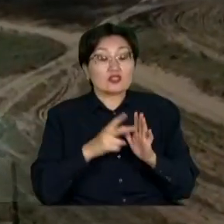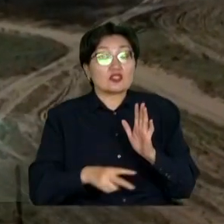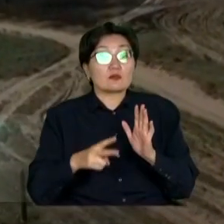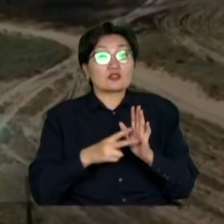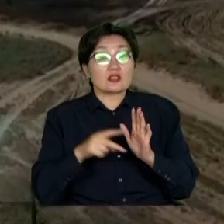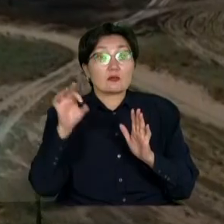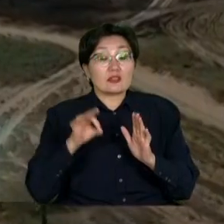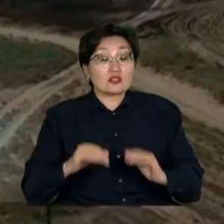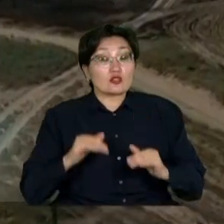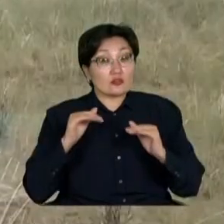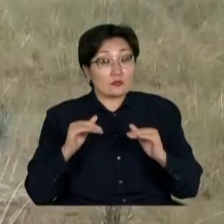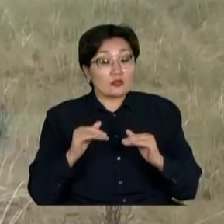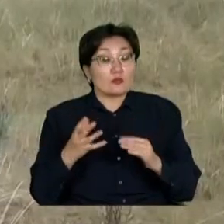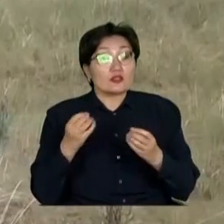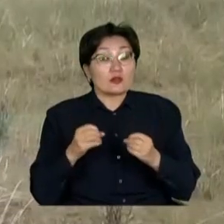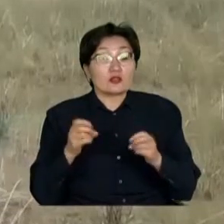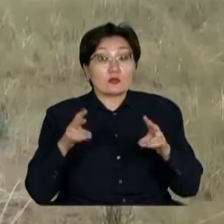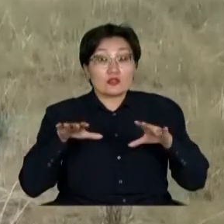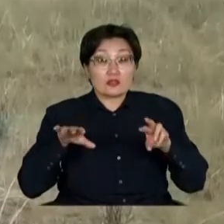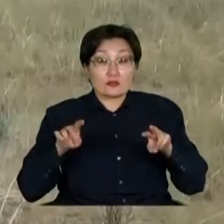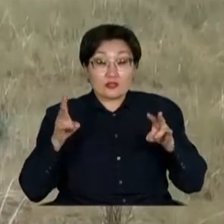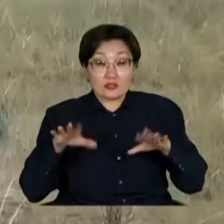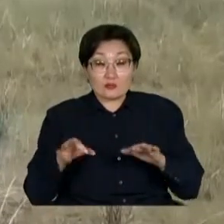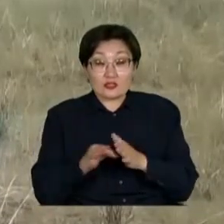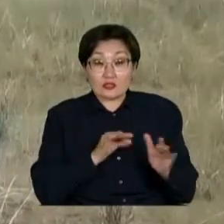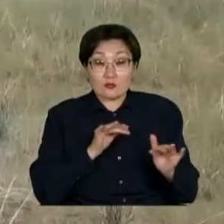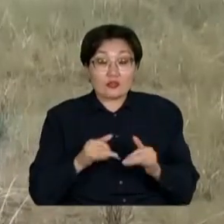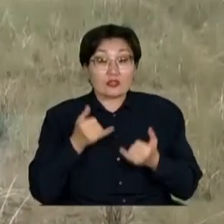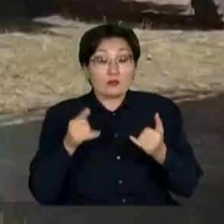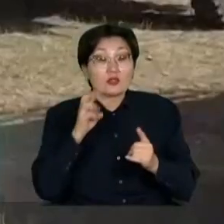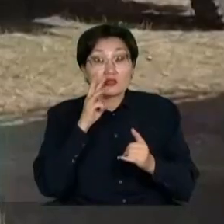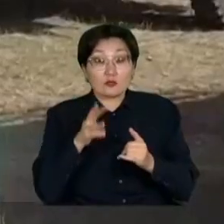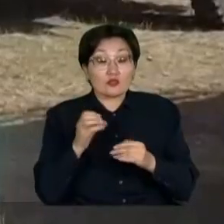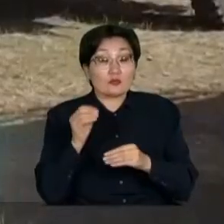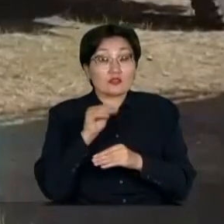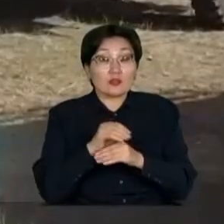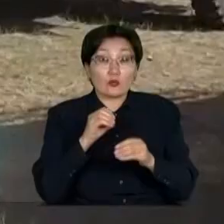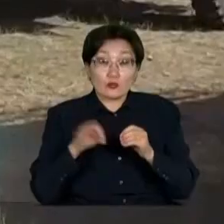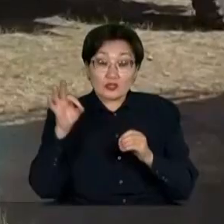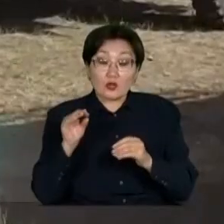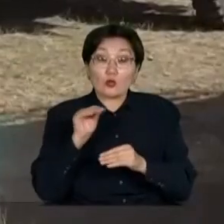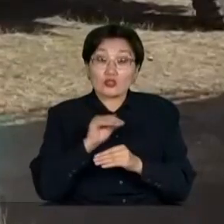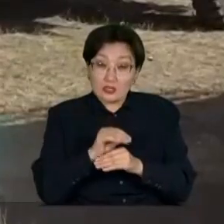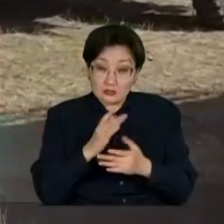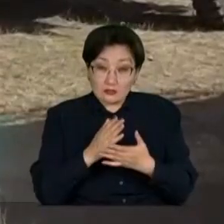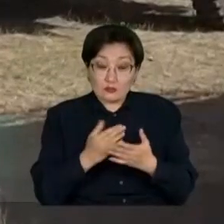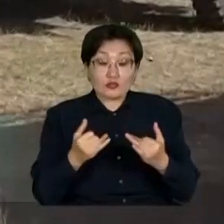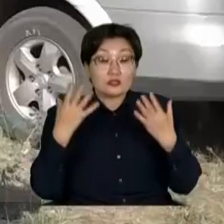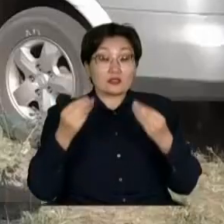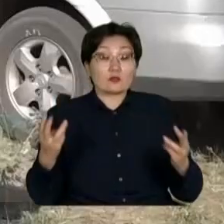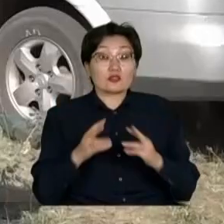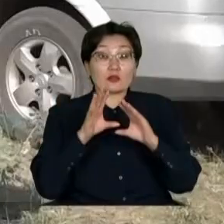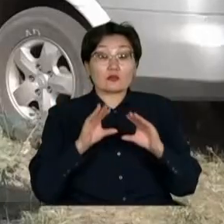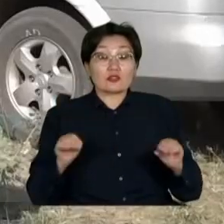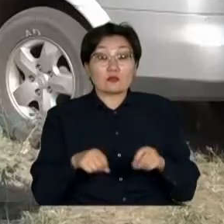77%-ге дейін өсіпті. Оның үстіне оқиға орнында жедел әрекет еткен үшін жалақысына тағы 10% қосылады екен. Бүгінде өрт сөндіруші